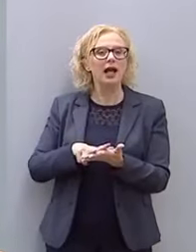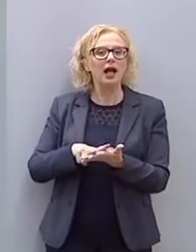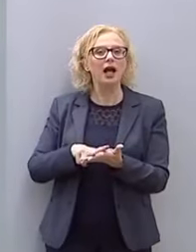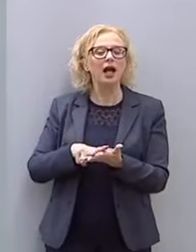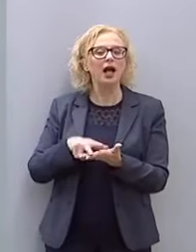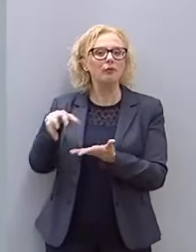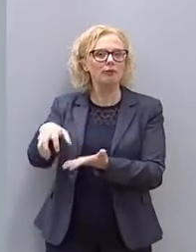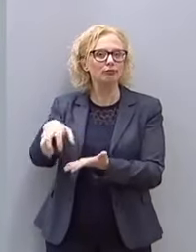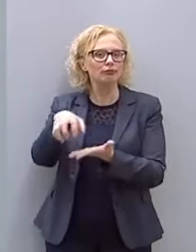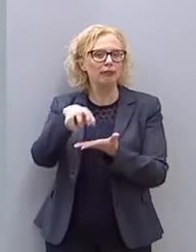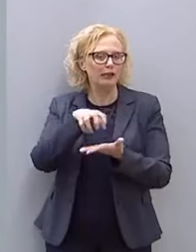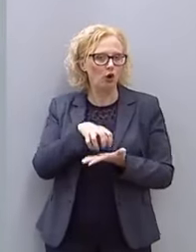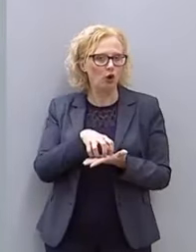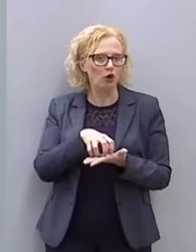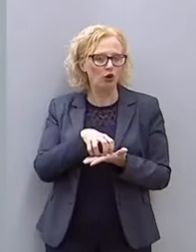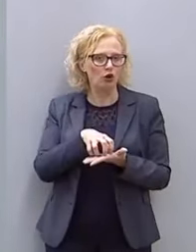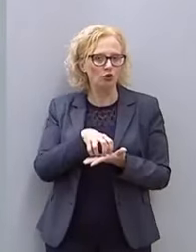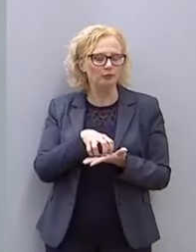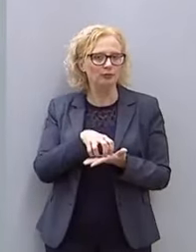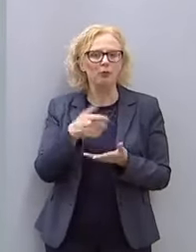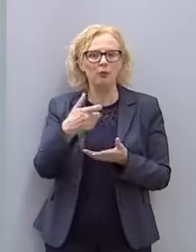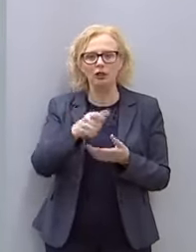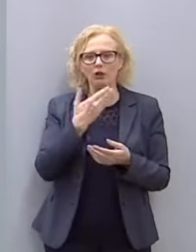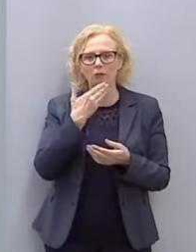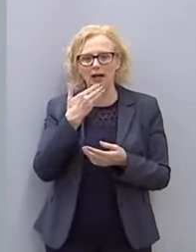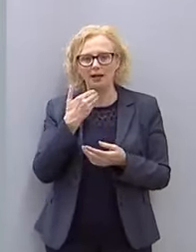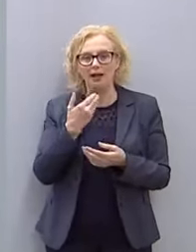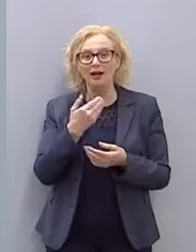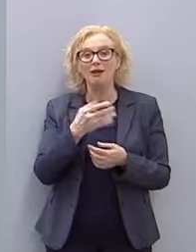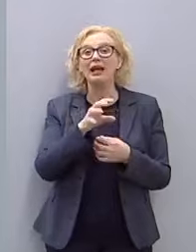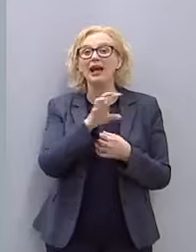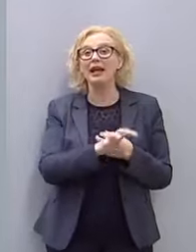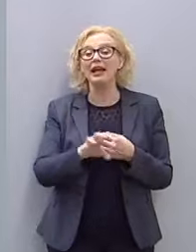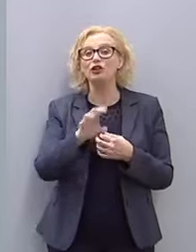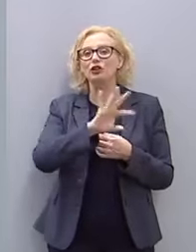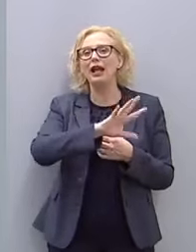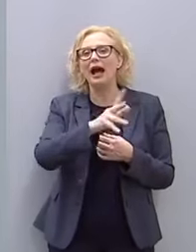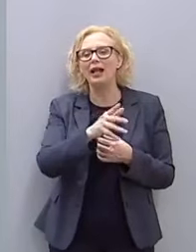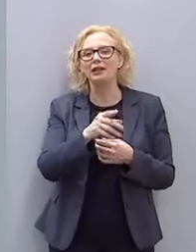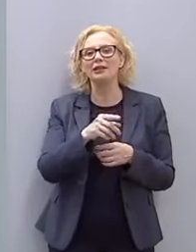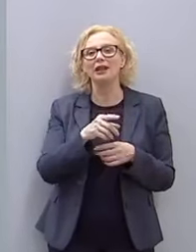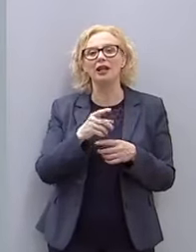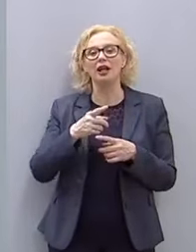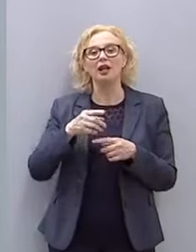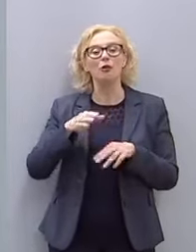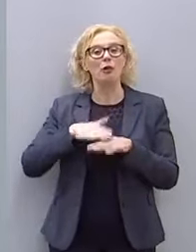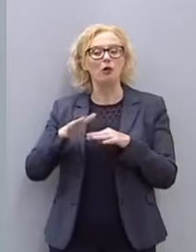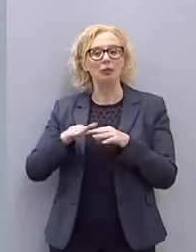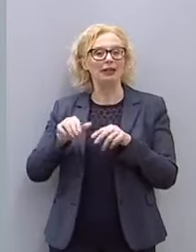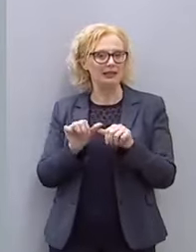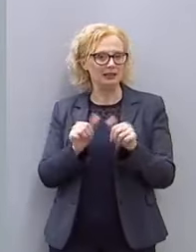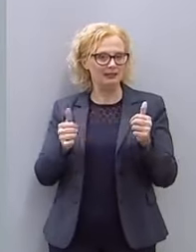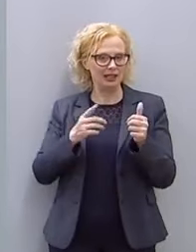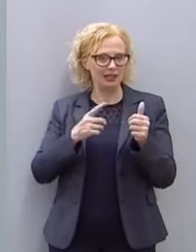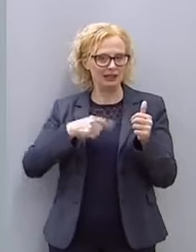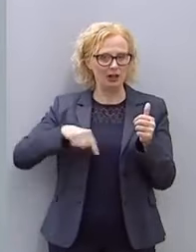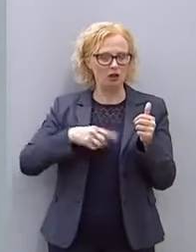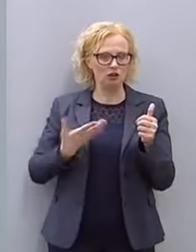riscontro come ritorno rispetto alle risorse che ci mancano perché alle altre regioni che non hanno le funzioni da gestire che abbiamo noi non hanno